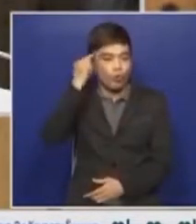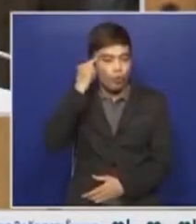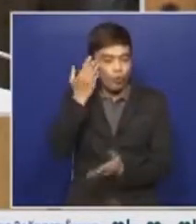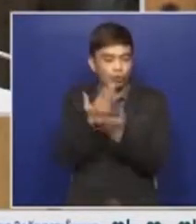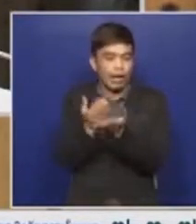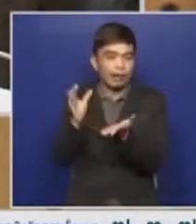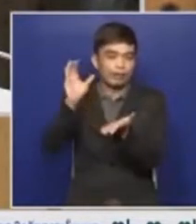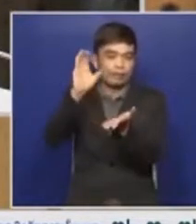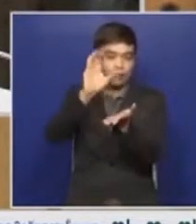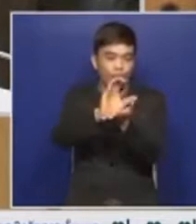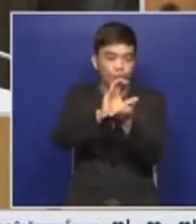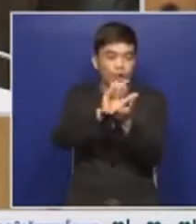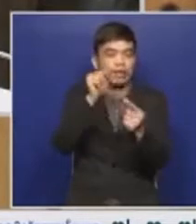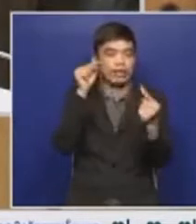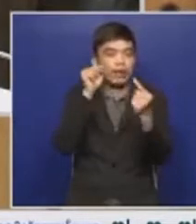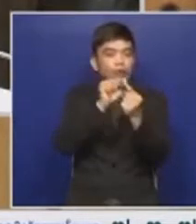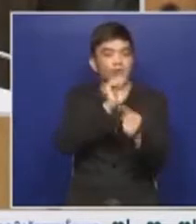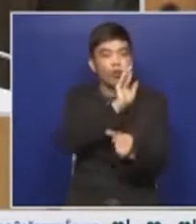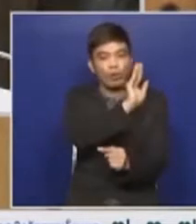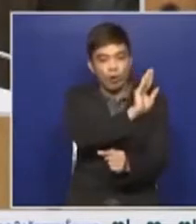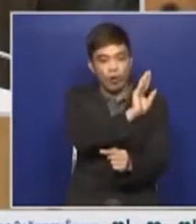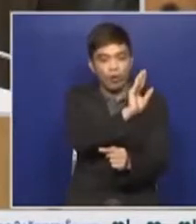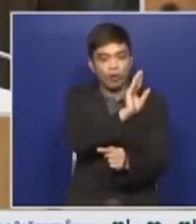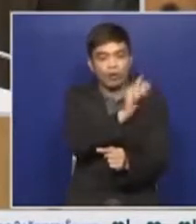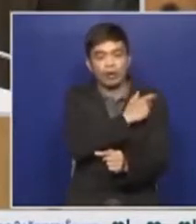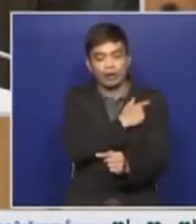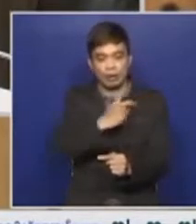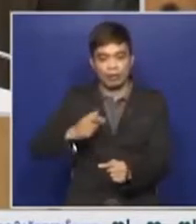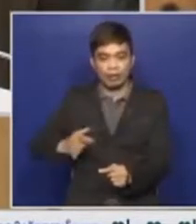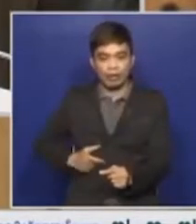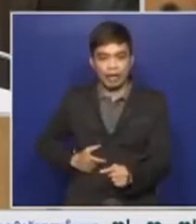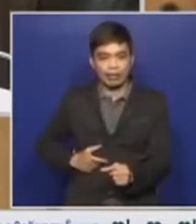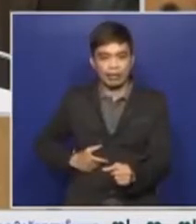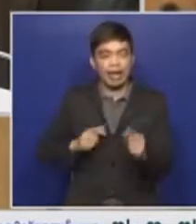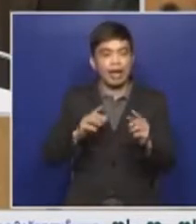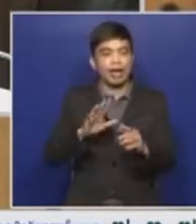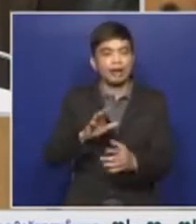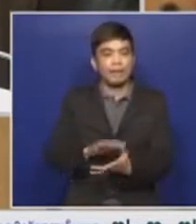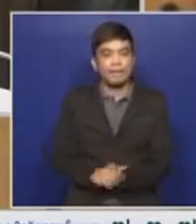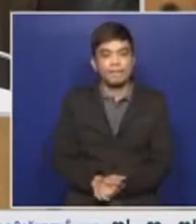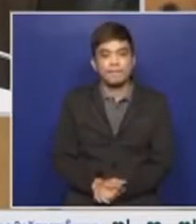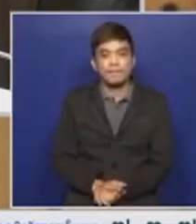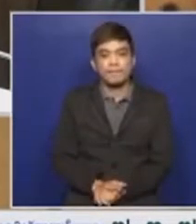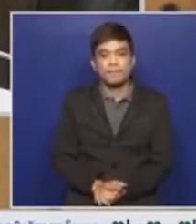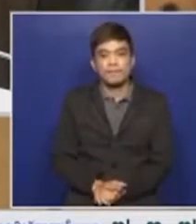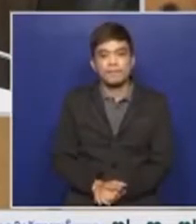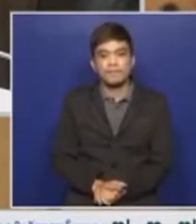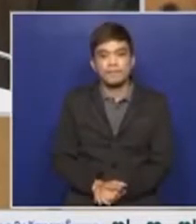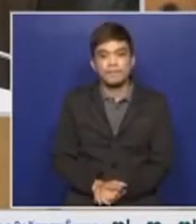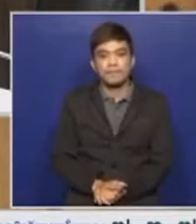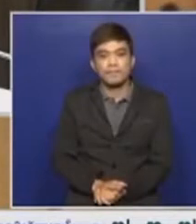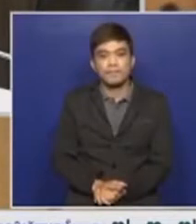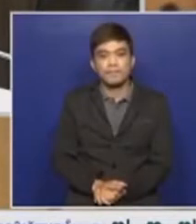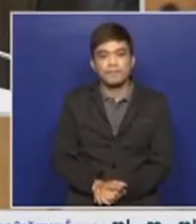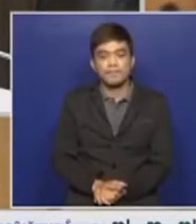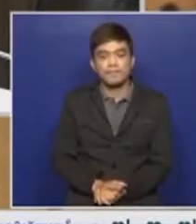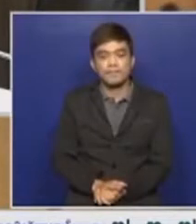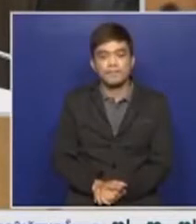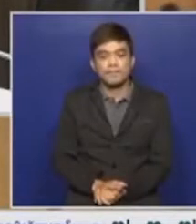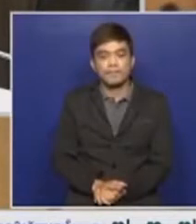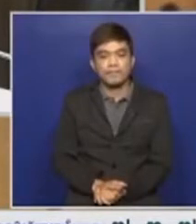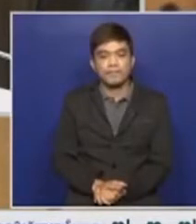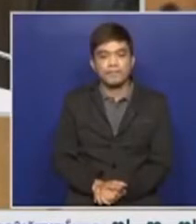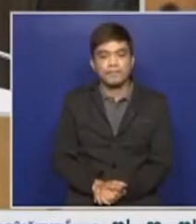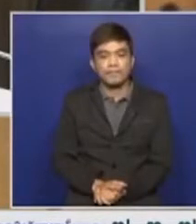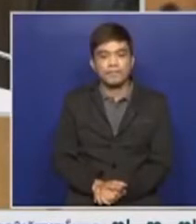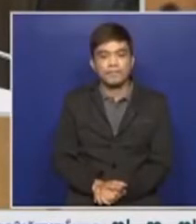เกี่ยวกับสถาบันถ้าคุณพระมหากษัตริย์เรื่องใดถูกประทานครับไม่ให้รู้ผมกบ